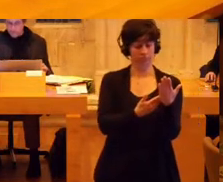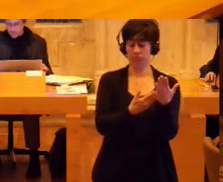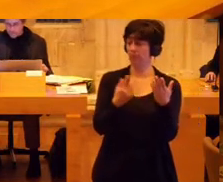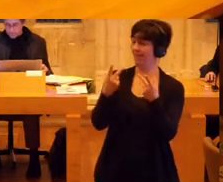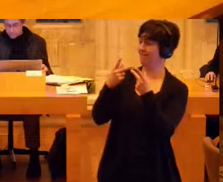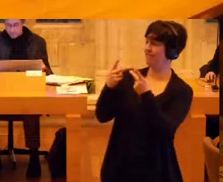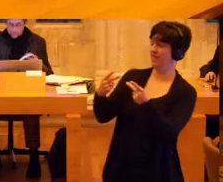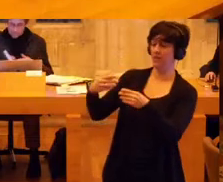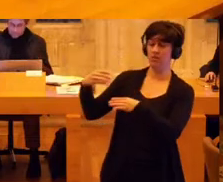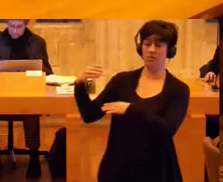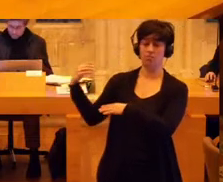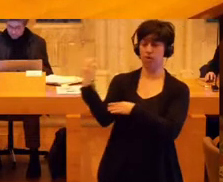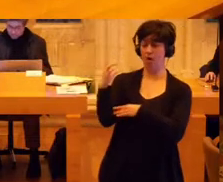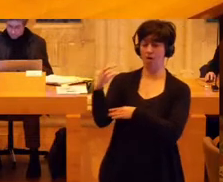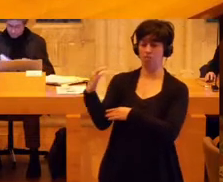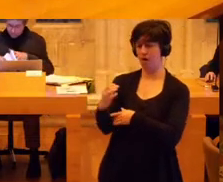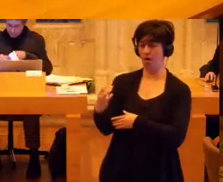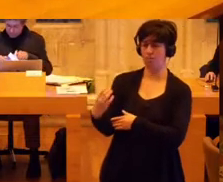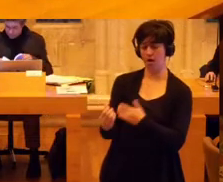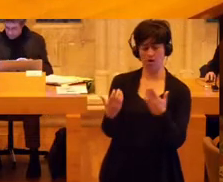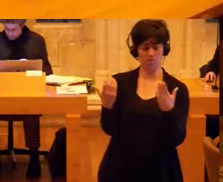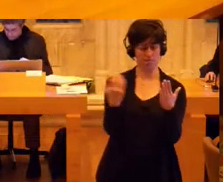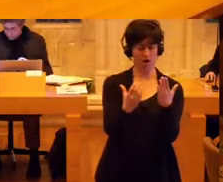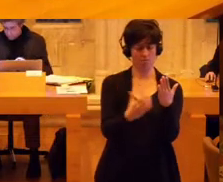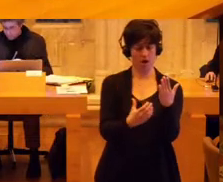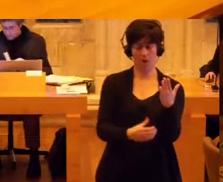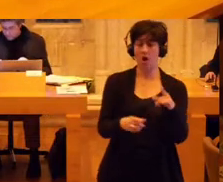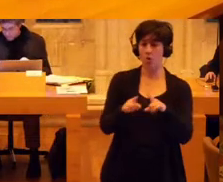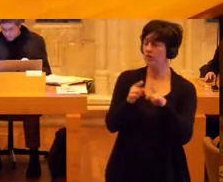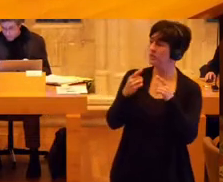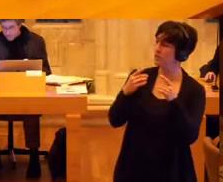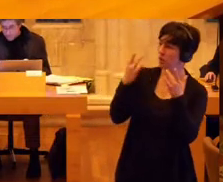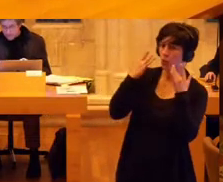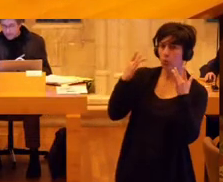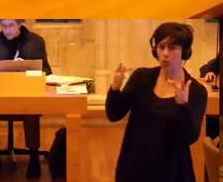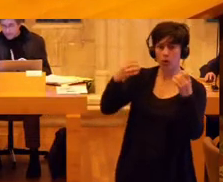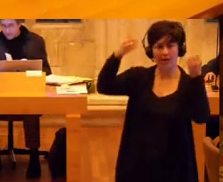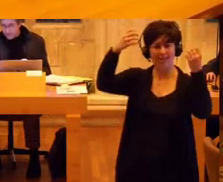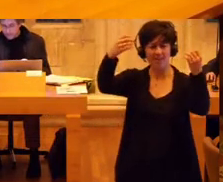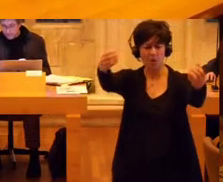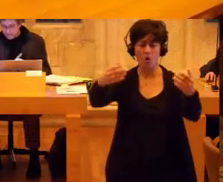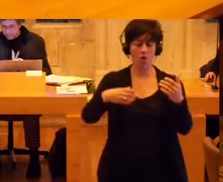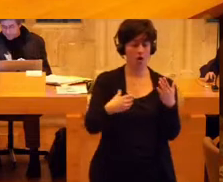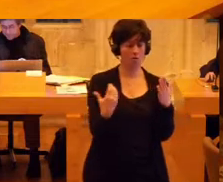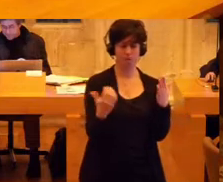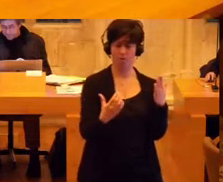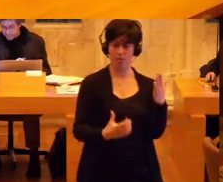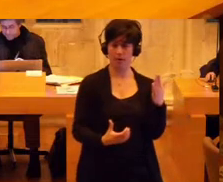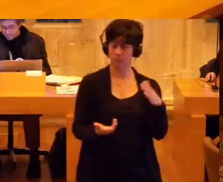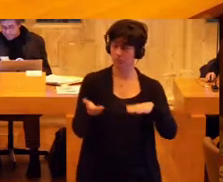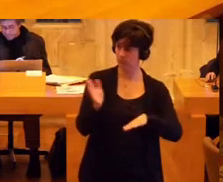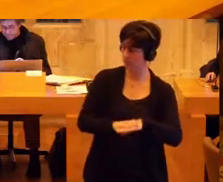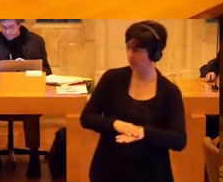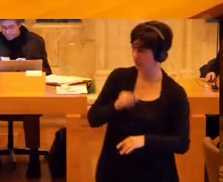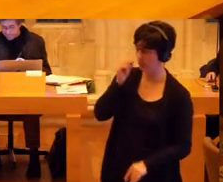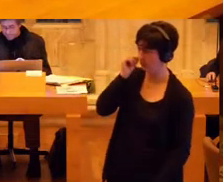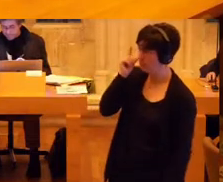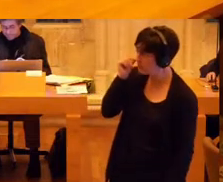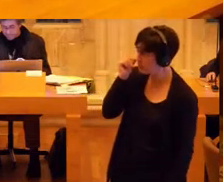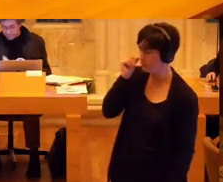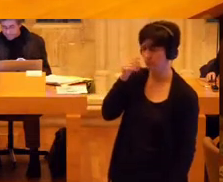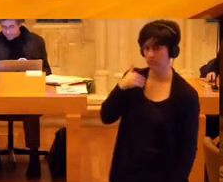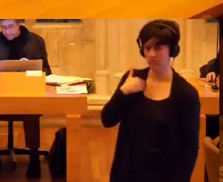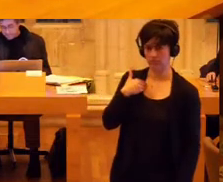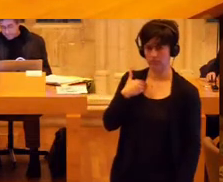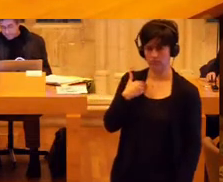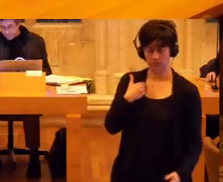ville, les grands événements, et je suis très, très étonné qu'il n'y ait pas eu un mot, pas une